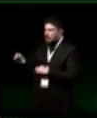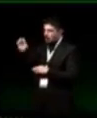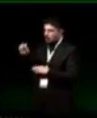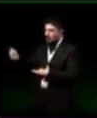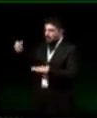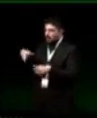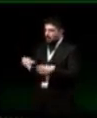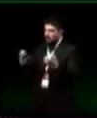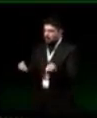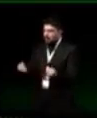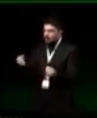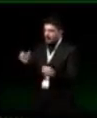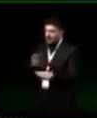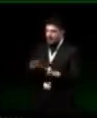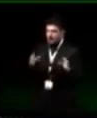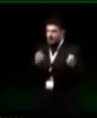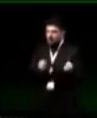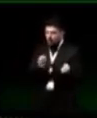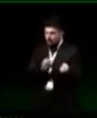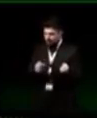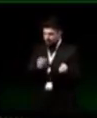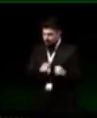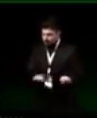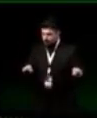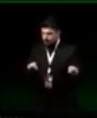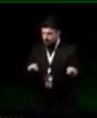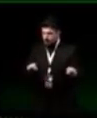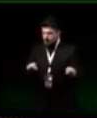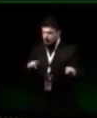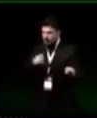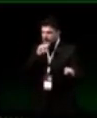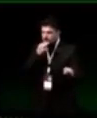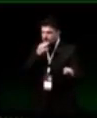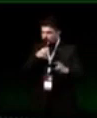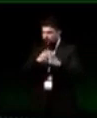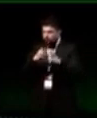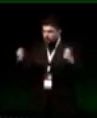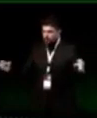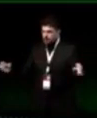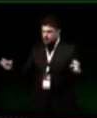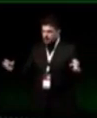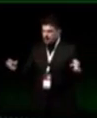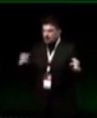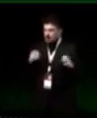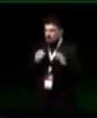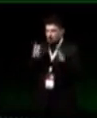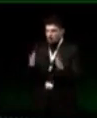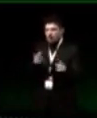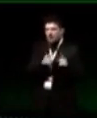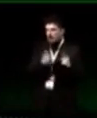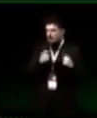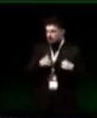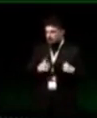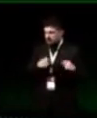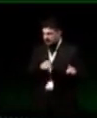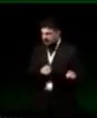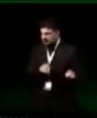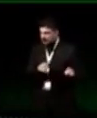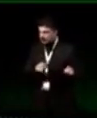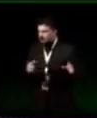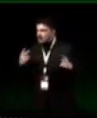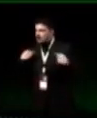democratizziamo l'Europa, siamo in presenza del più grande scollamento tra la volontà dei cittadini e la concreta vita di tutti i